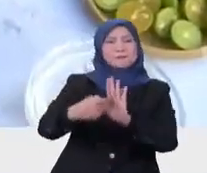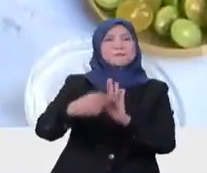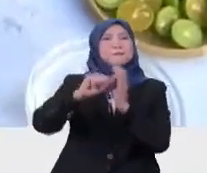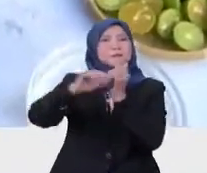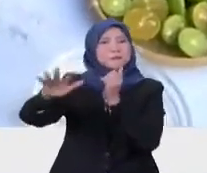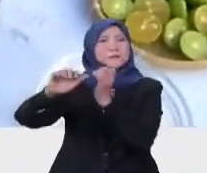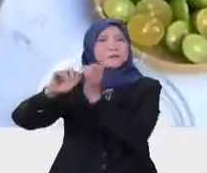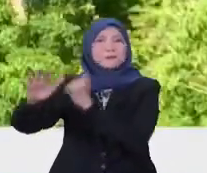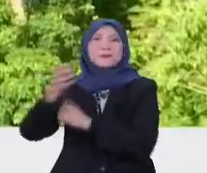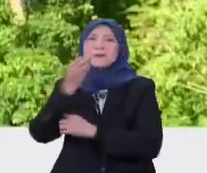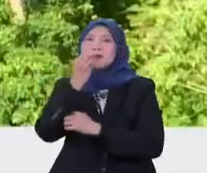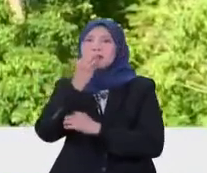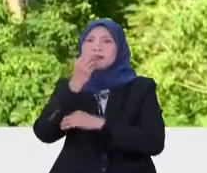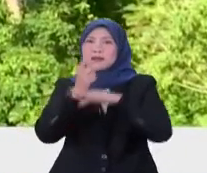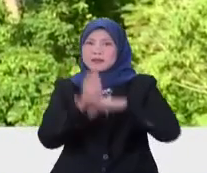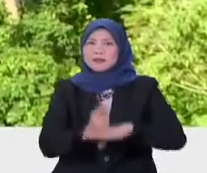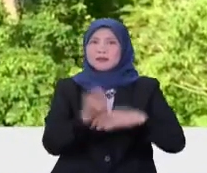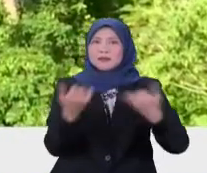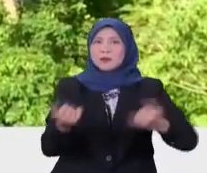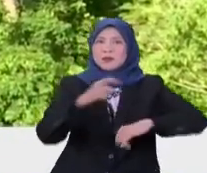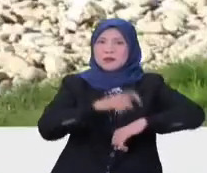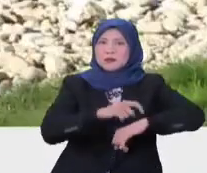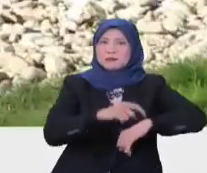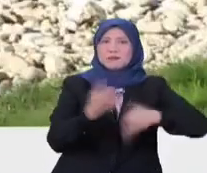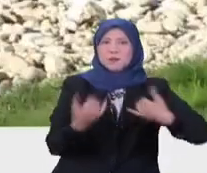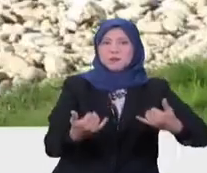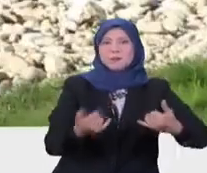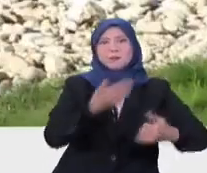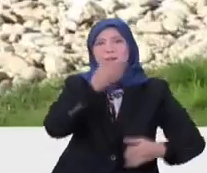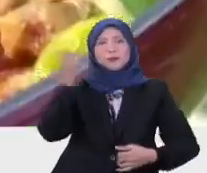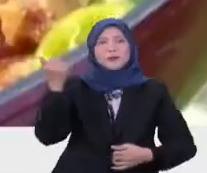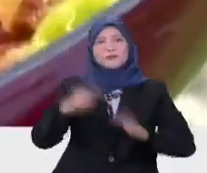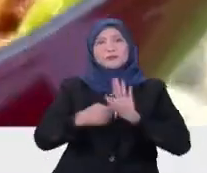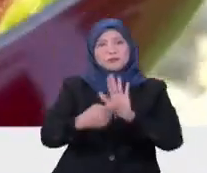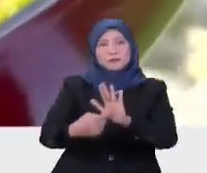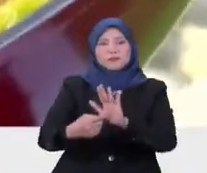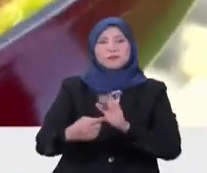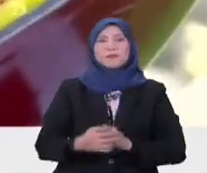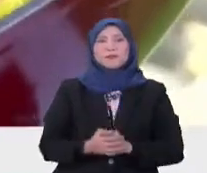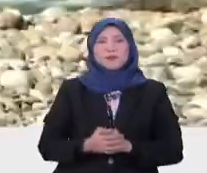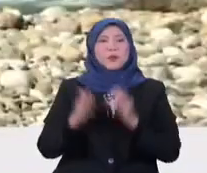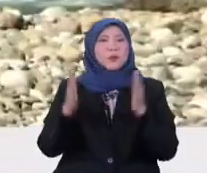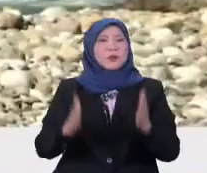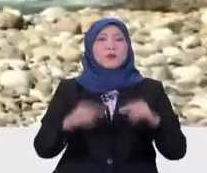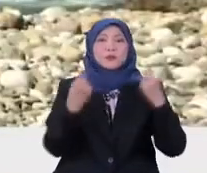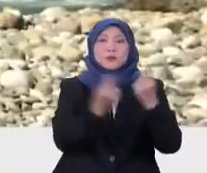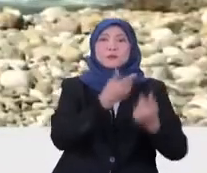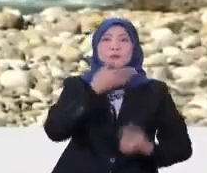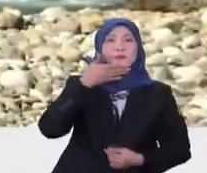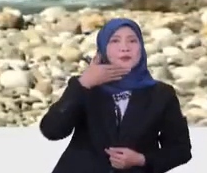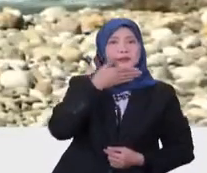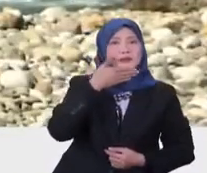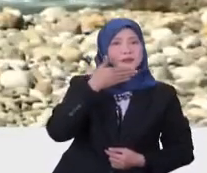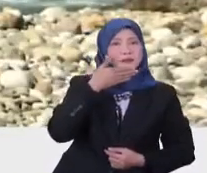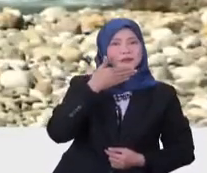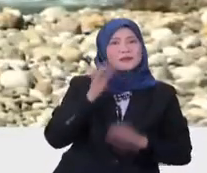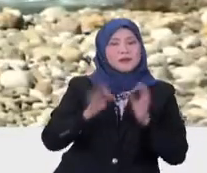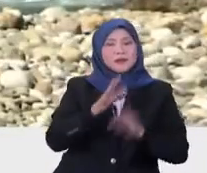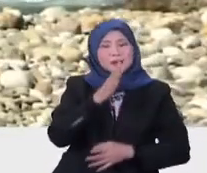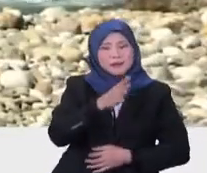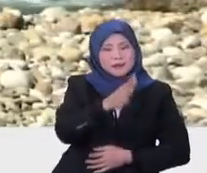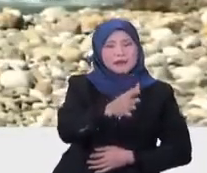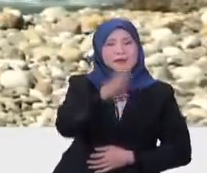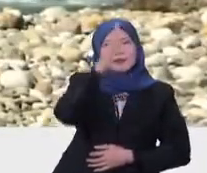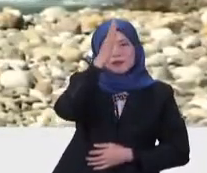sebab sudah tiba masanya untuk kita kasih preserve lah. Saya ada apa itu message untuk orang-orang muda. Kalau kamu punya nenek-nenek, kamu